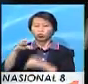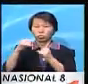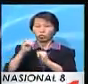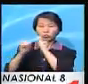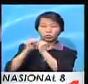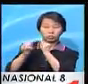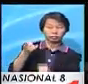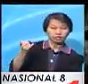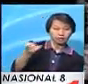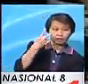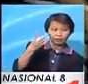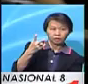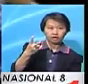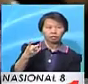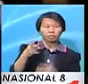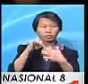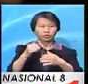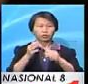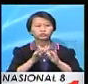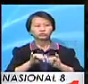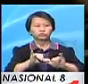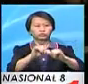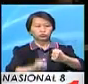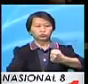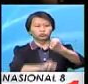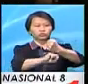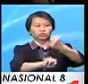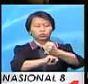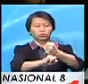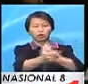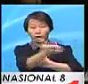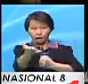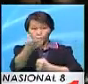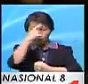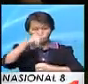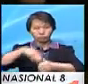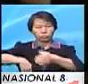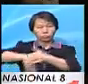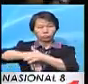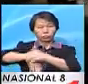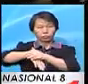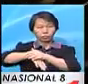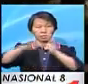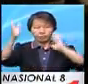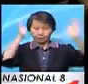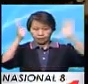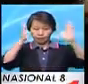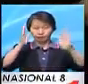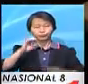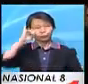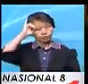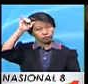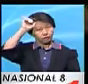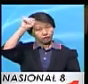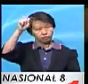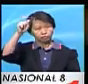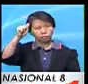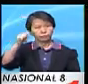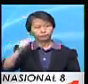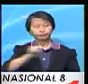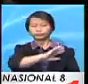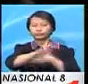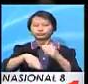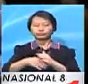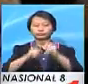apapun, teruskan sokongan anda kepada bola sepak tempatan. InsyaAllah segalanya